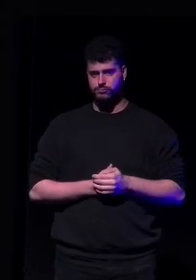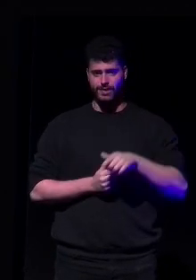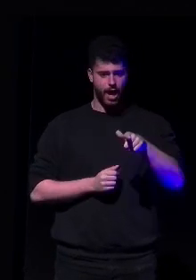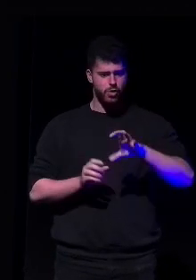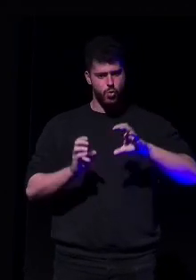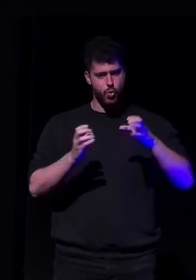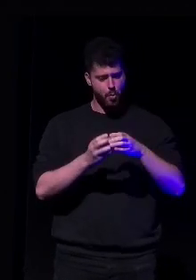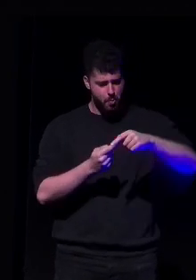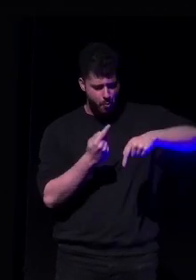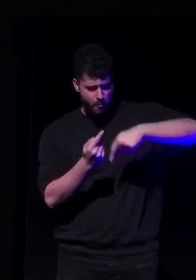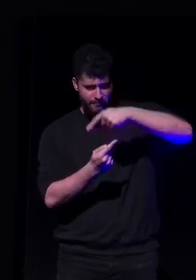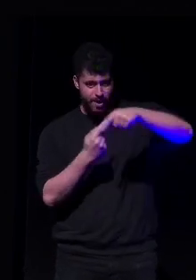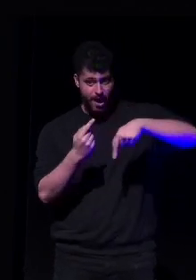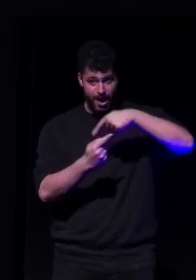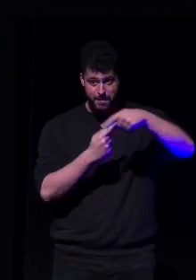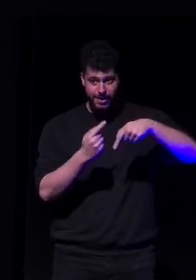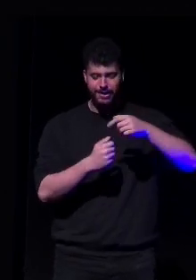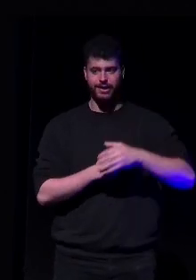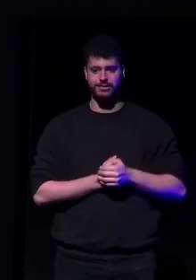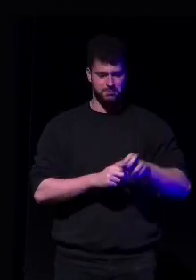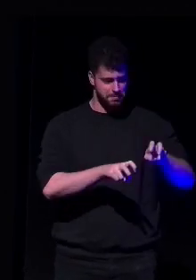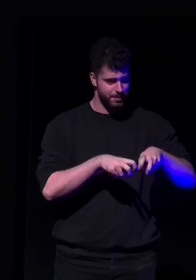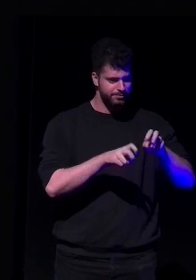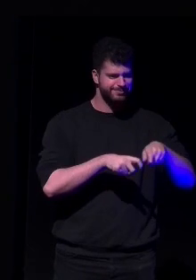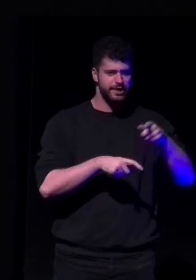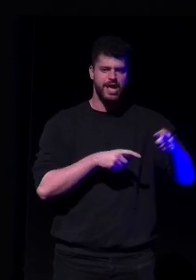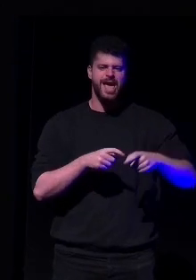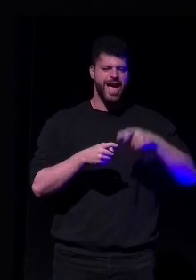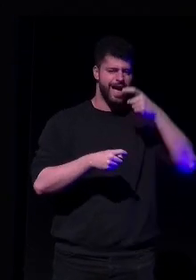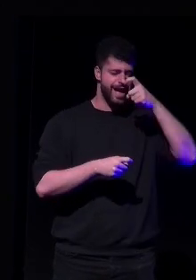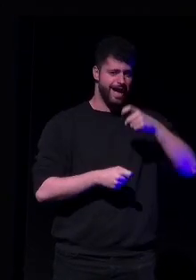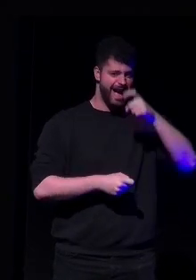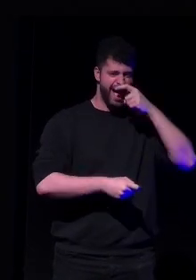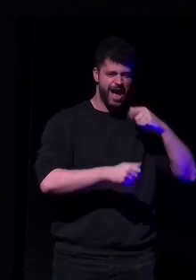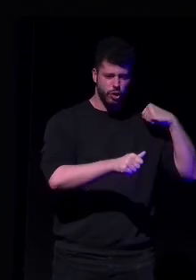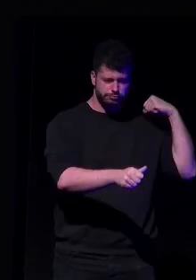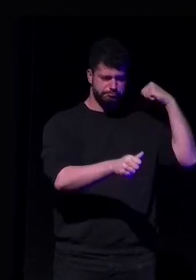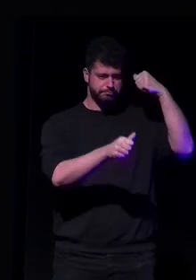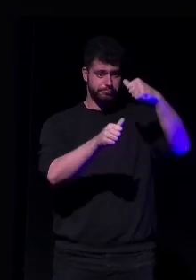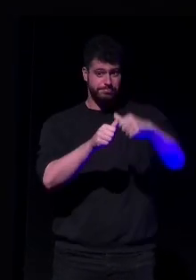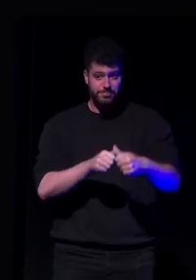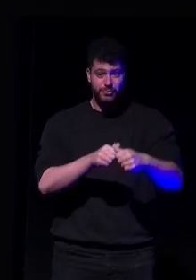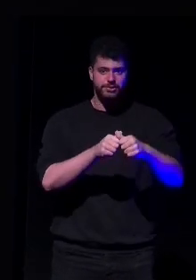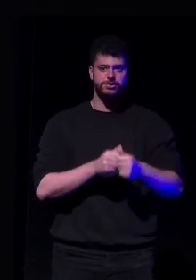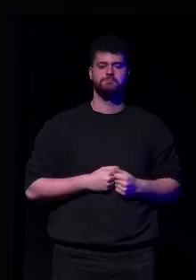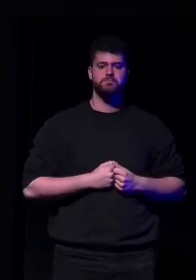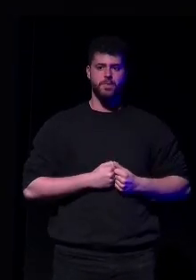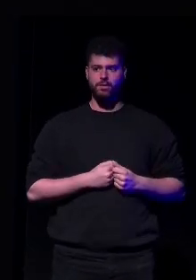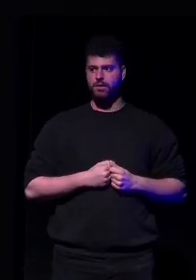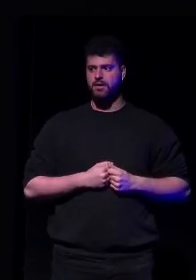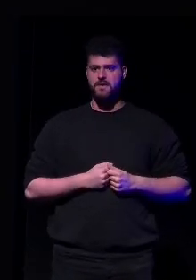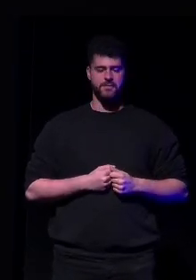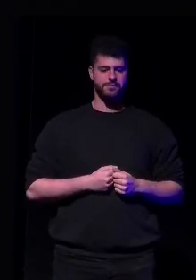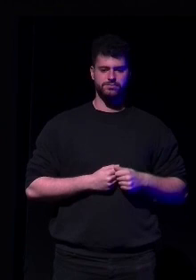tot un grup de famílies pageses que porta generacions fent vi de la manera com la feien els seus ancestres,